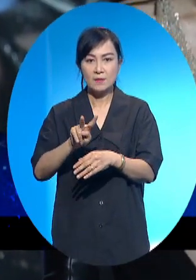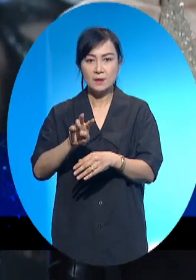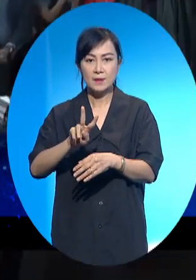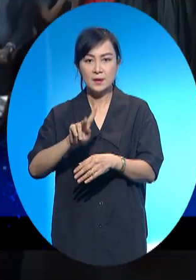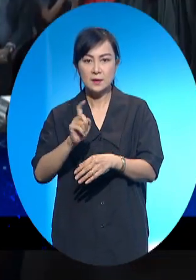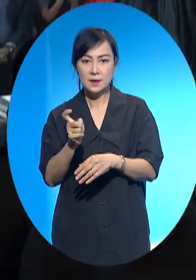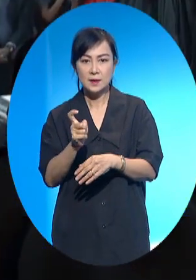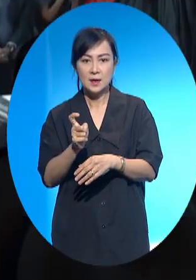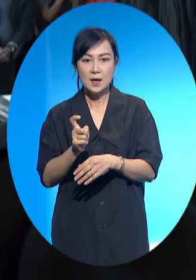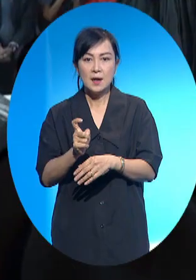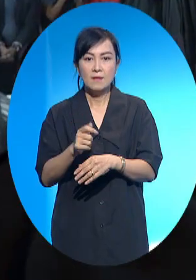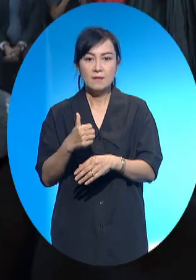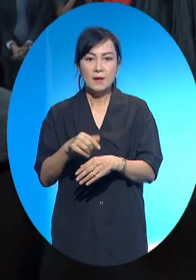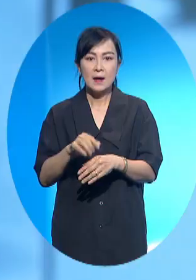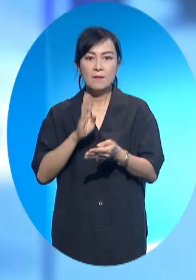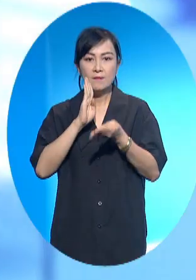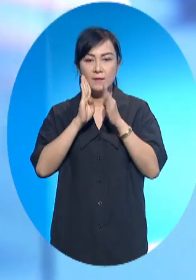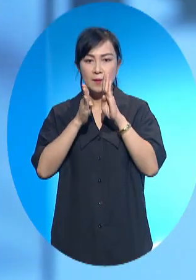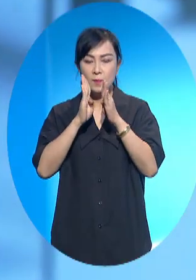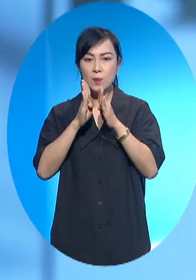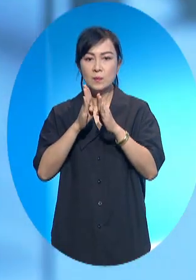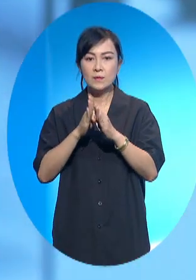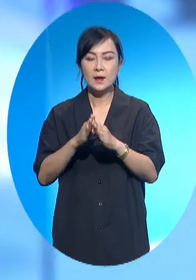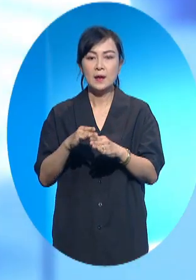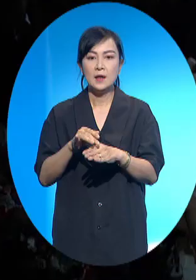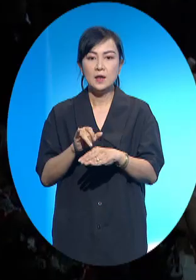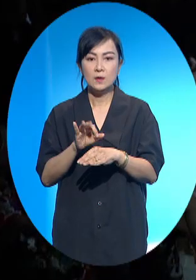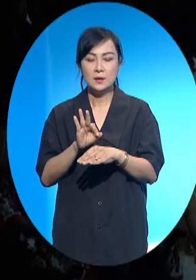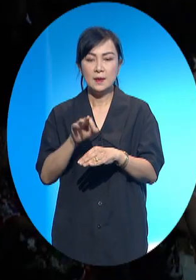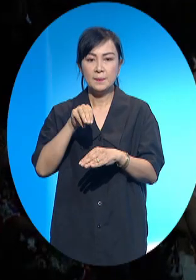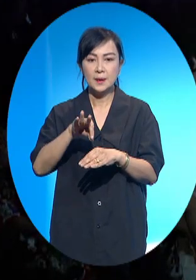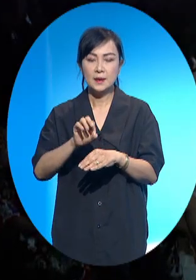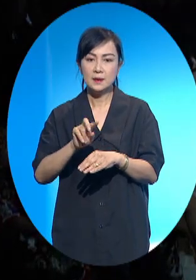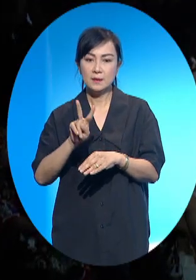VTV9, phát đồng thời trên trang Facebook chính thức và kênh YouTube Multi TV.